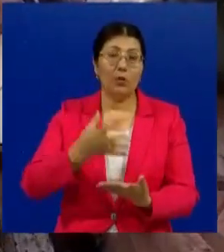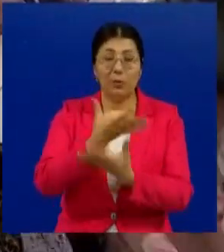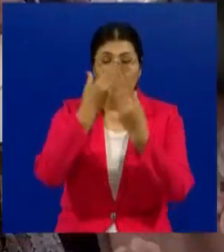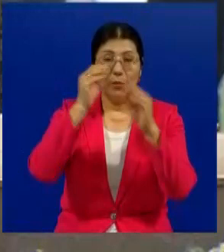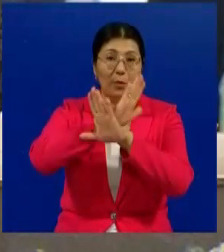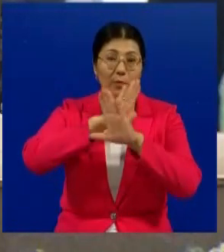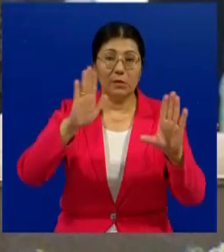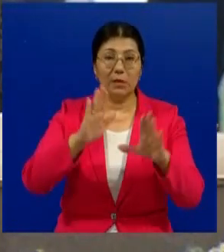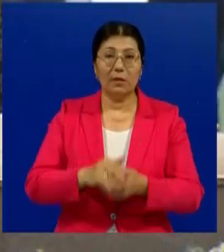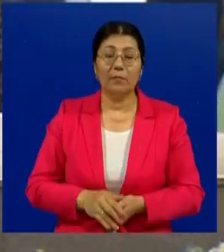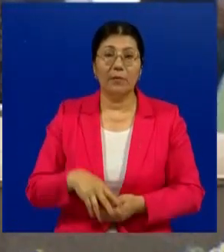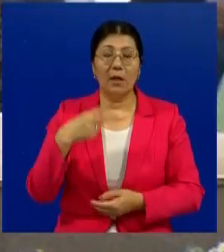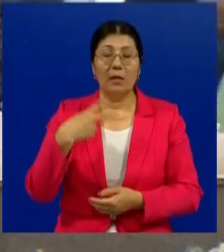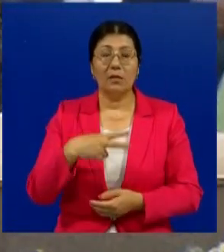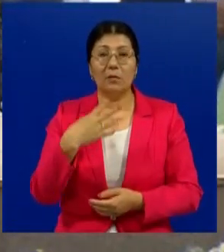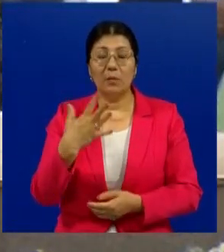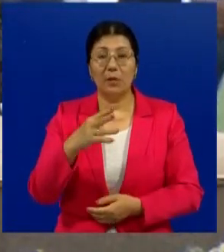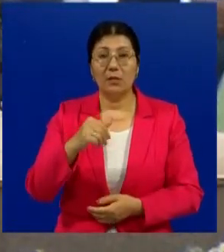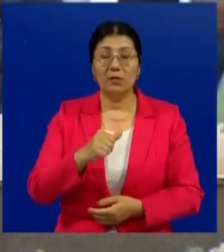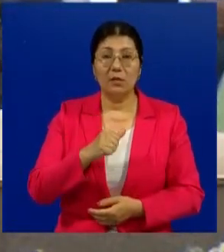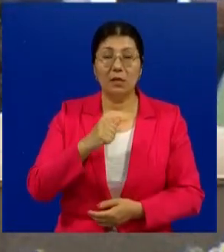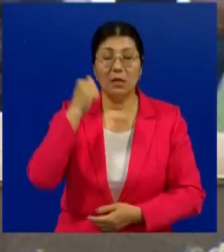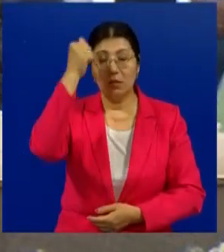аймақ басшысы. 25 жылғы